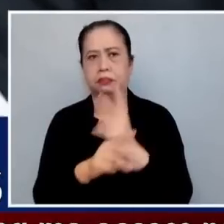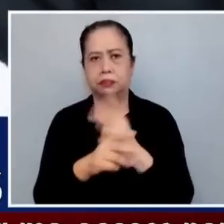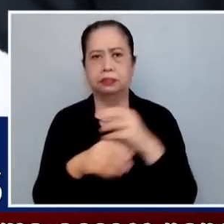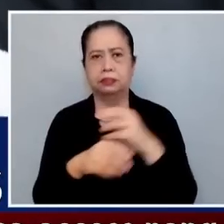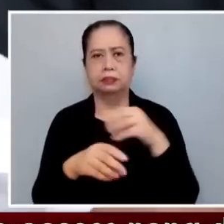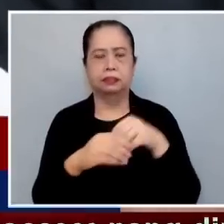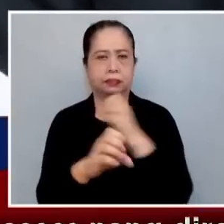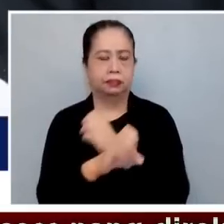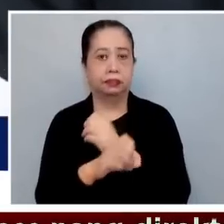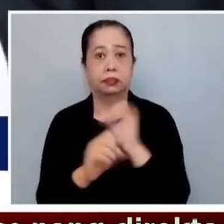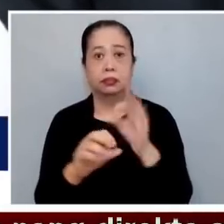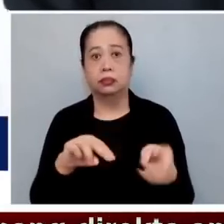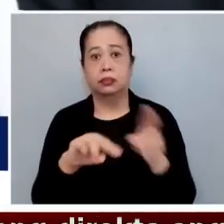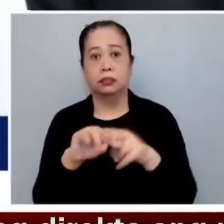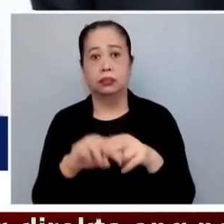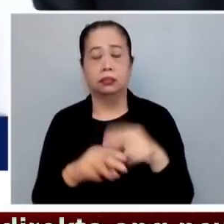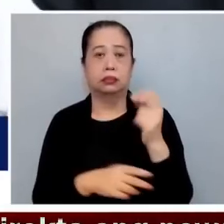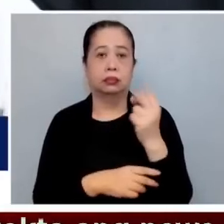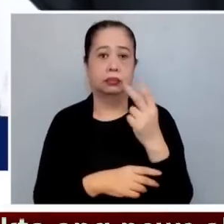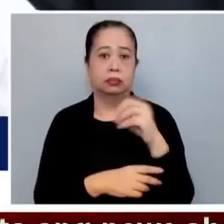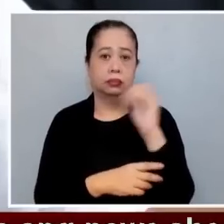po siya ng 13%,